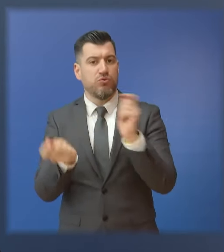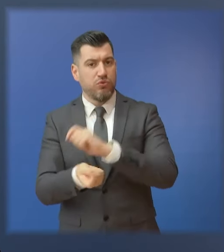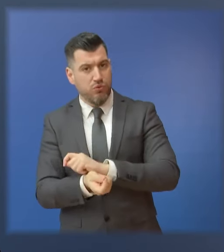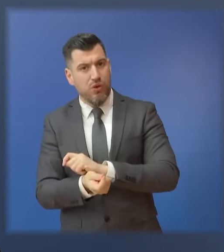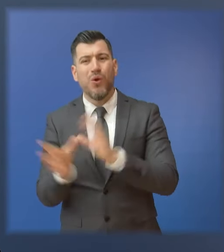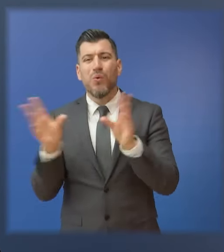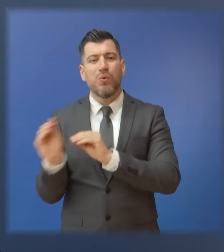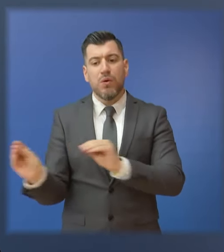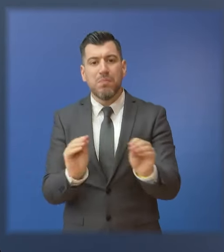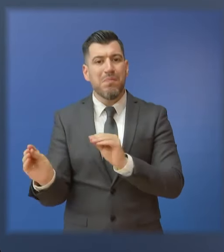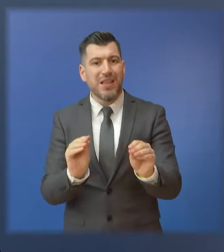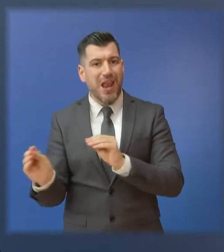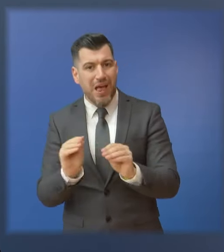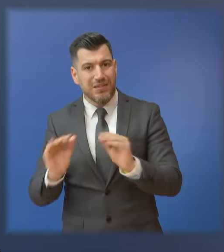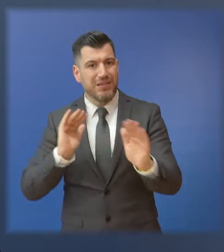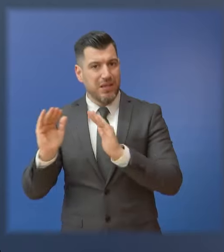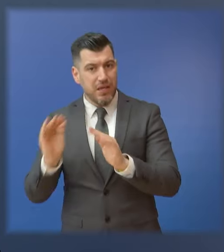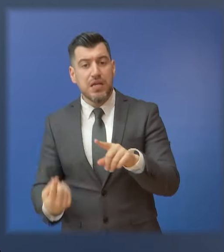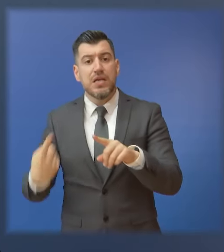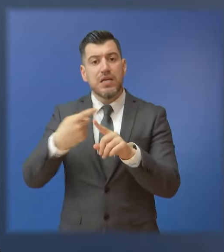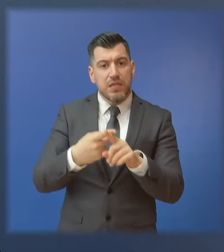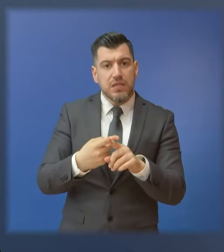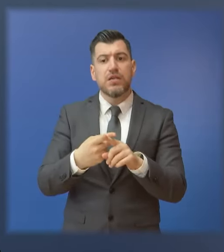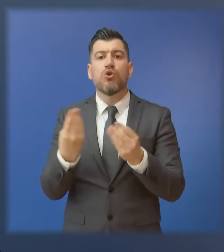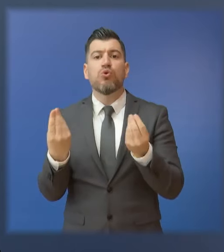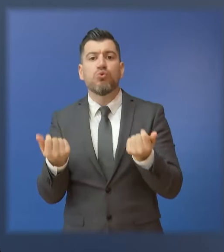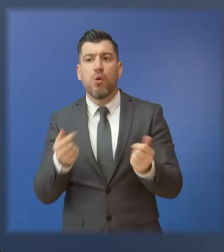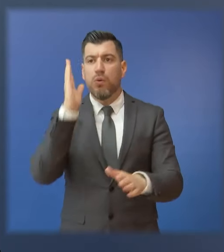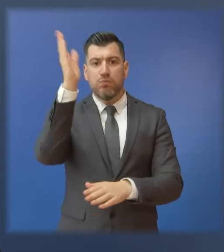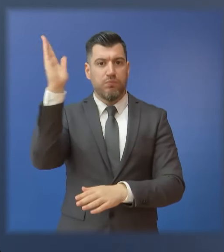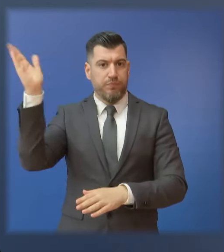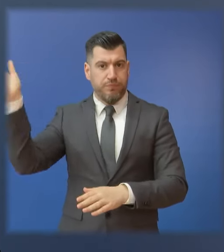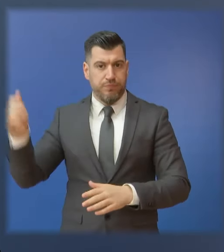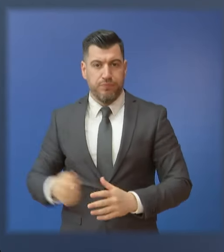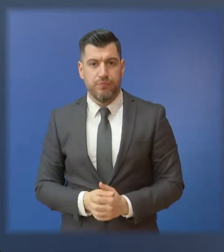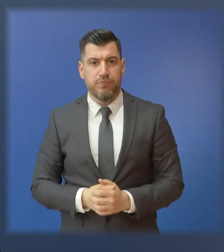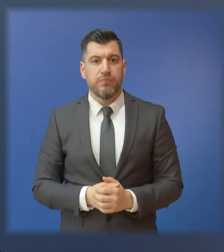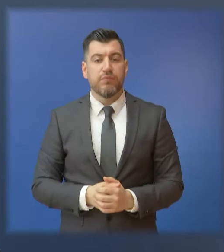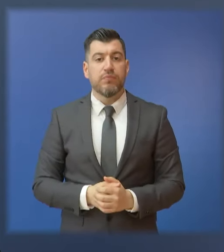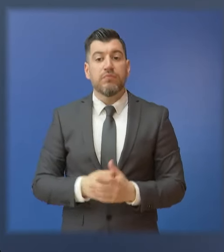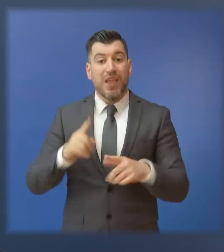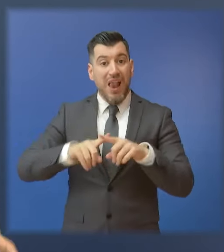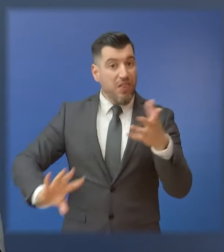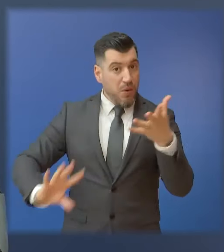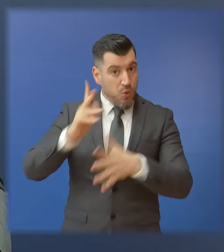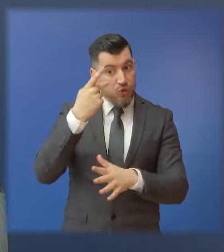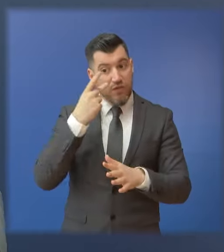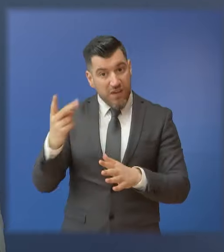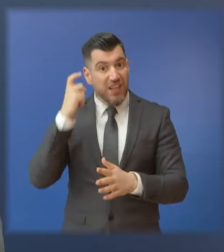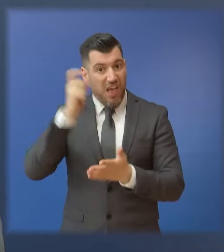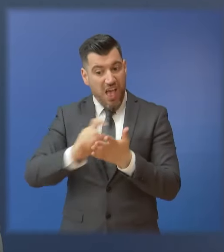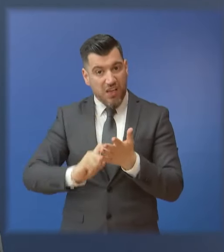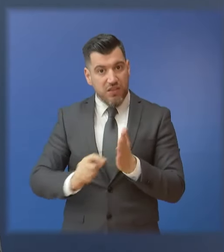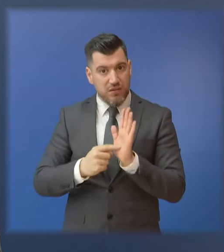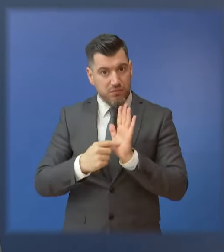μετανάστευσης και ασύλου και το σύστημα απονομής δικαιοσύνης η πρόοδος της χώρας μας αποτυπώνεται ξεκάθαρα στην έκθεση του οσα ενώ